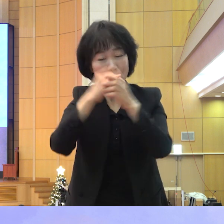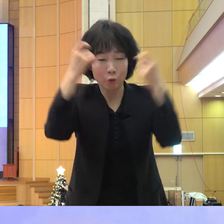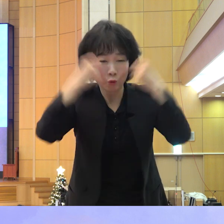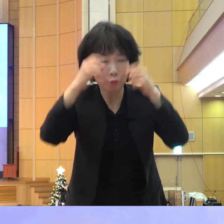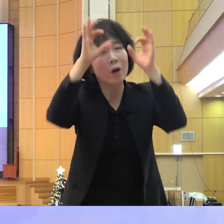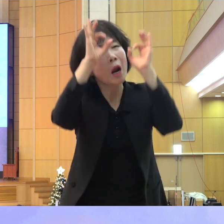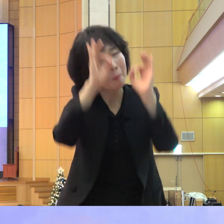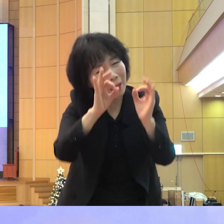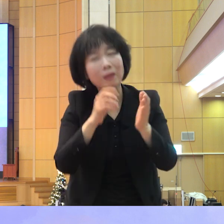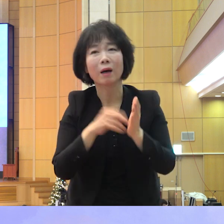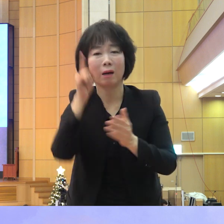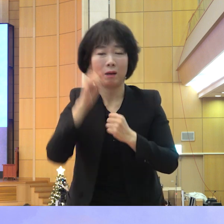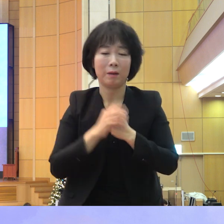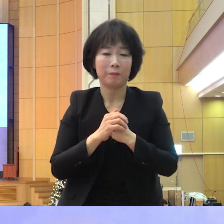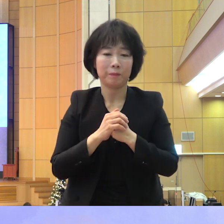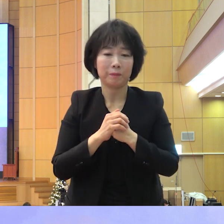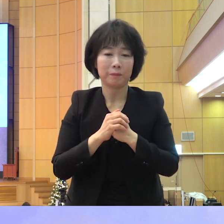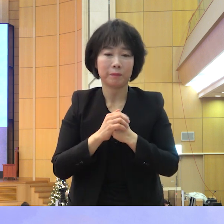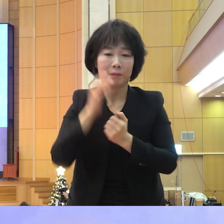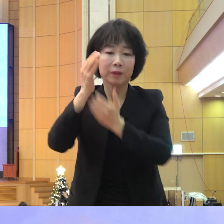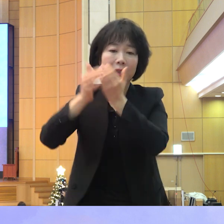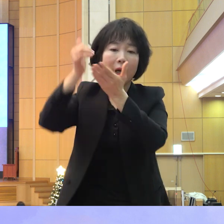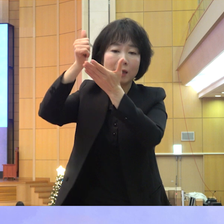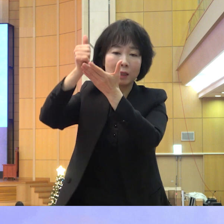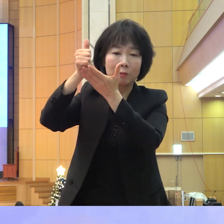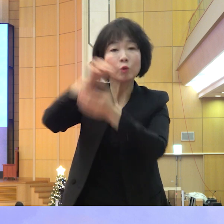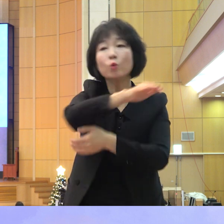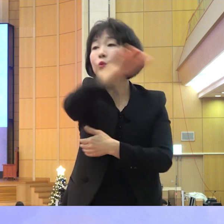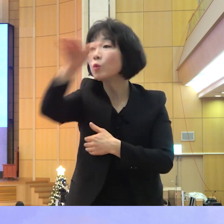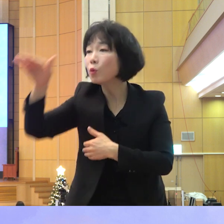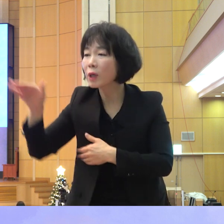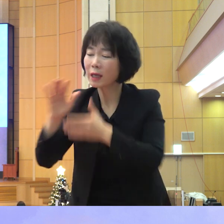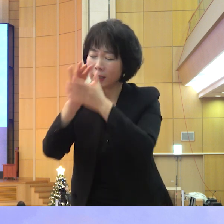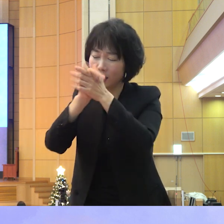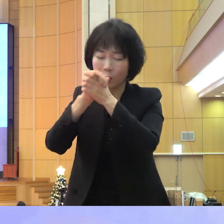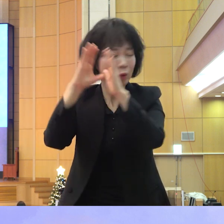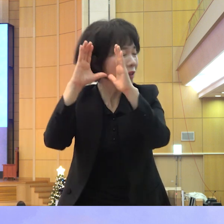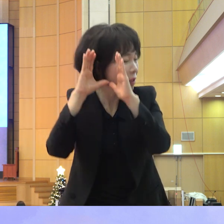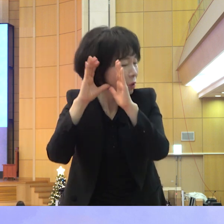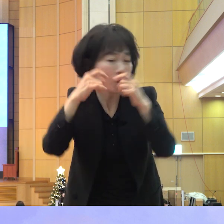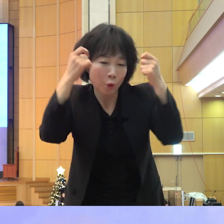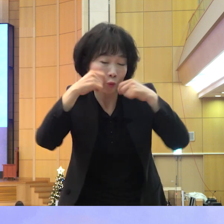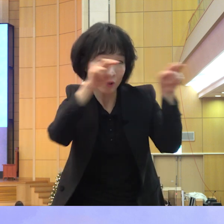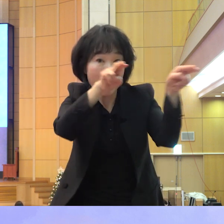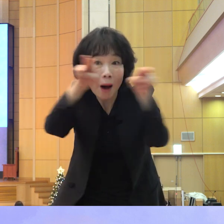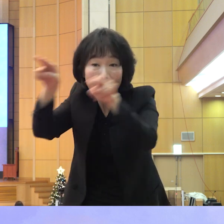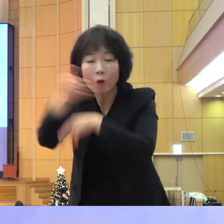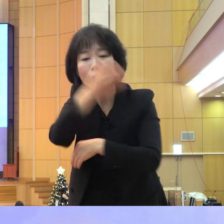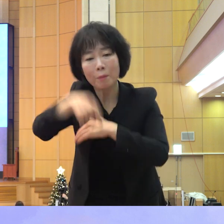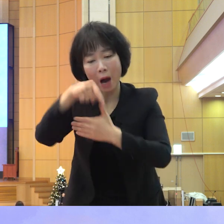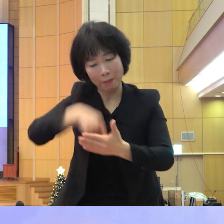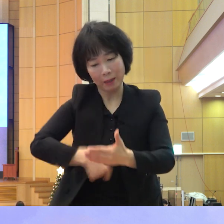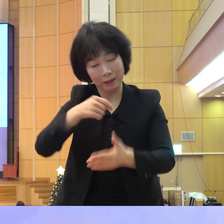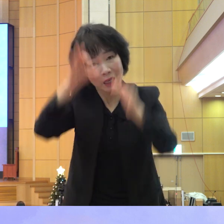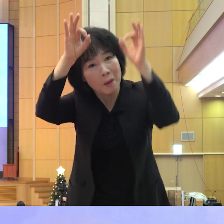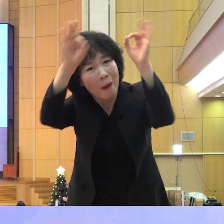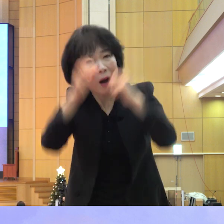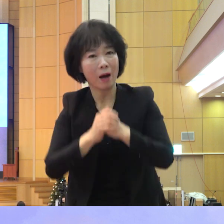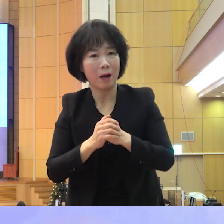눈물을 보았다고. 그래서 하나님은 우리의 기도를 들으시고 눈물을 보시고 우리의 의를